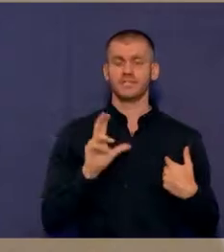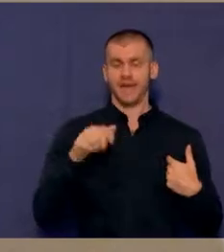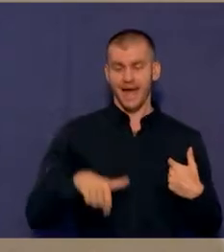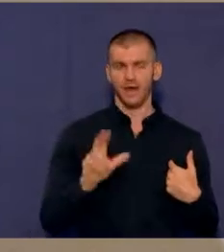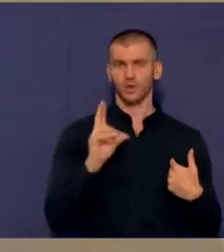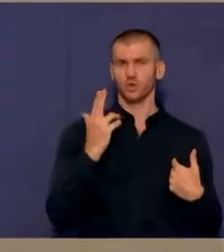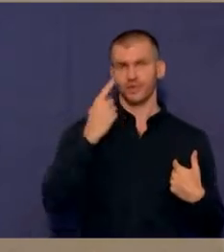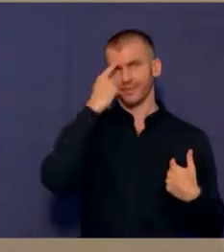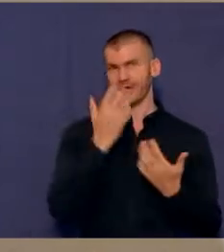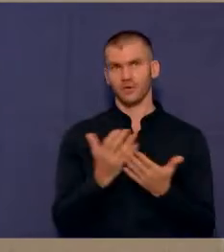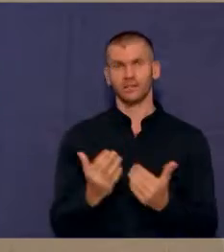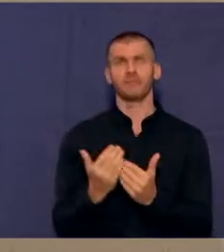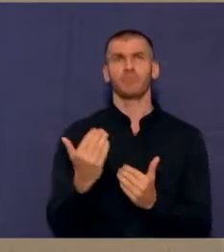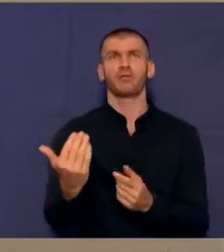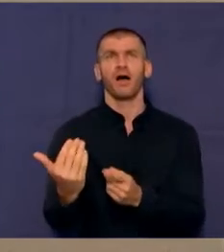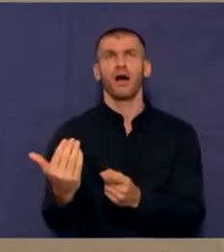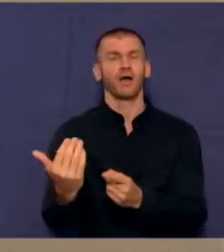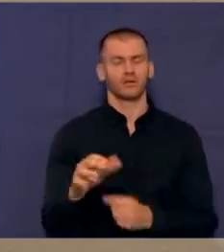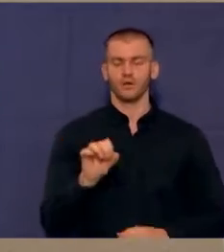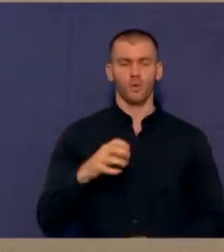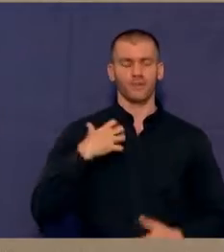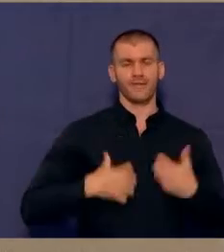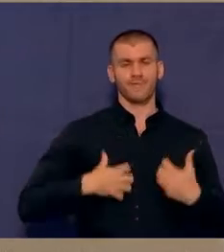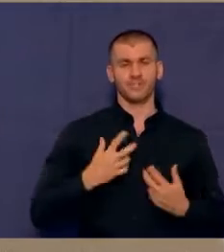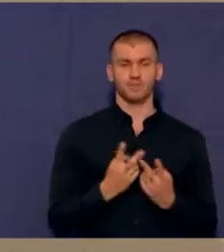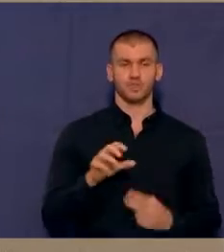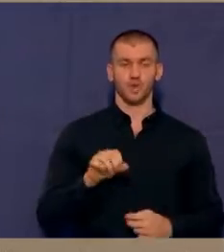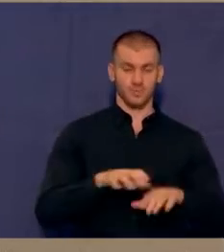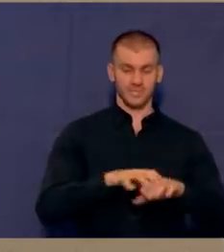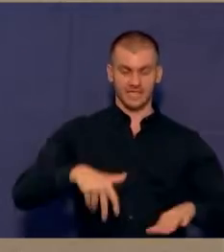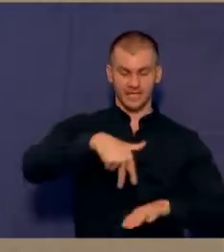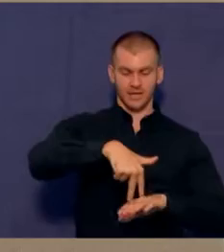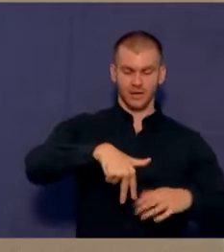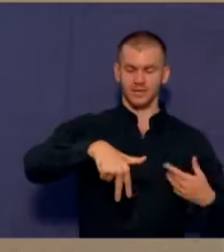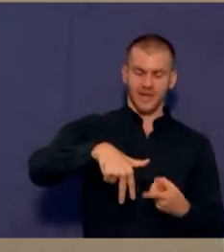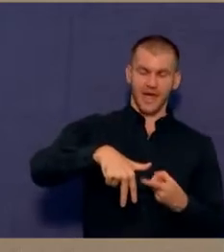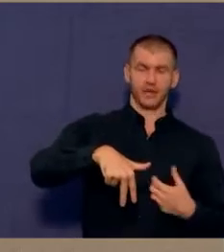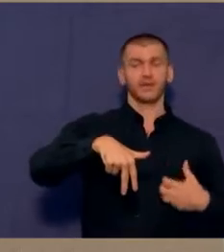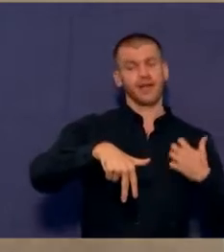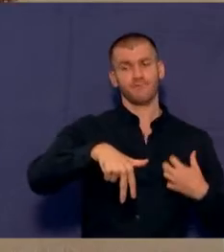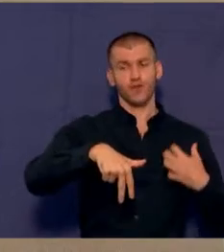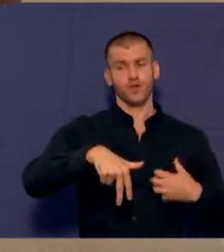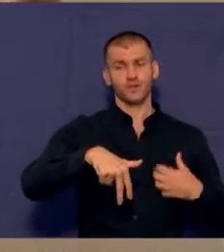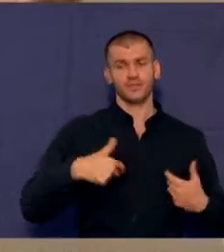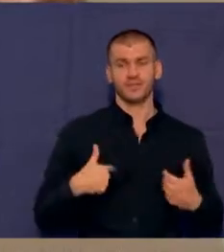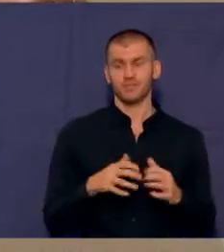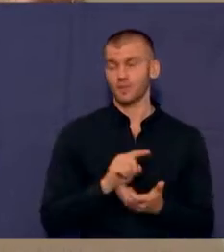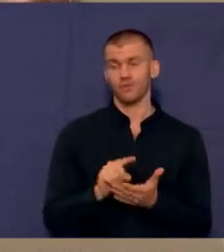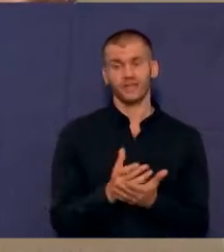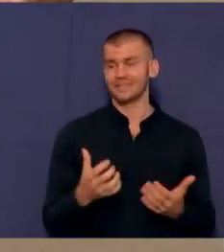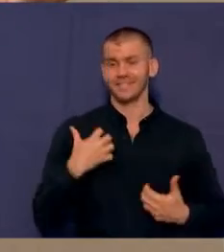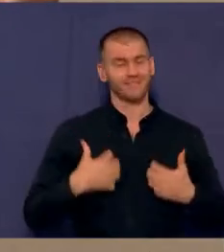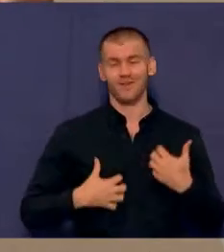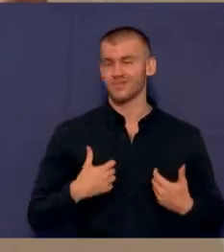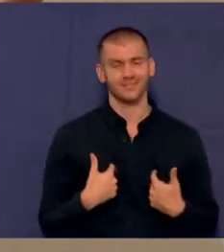inte fram. Så att om jag blir nervös så är det i så fall när jag står på scenen redan och ska börja sjunga eller har börjat sjunga. Men det blir oftast inte. Mm.